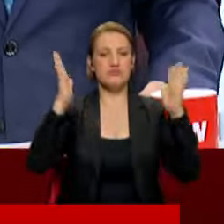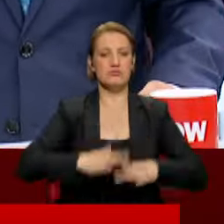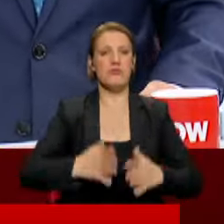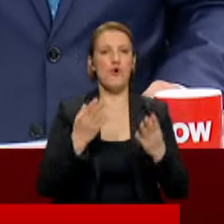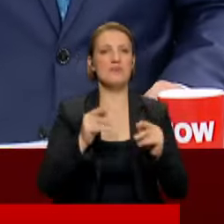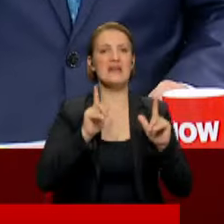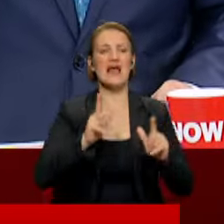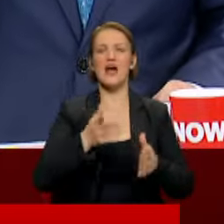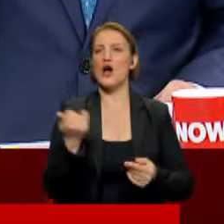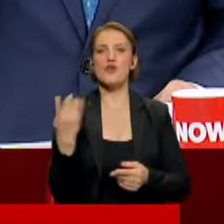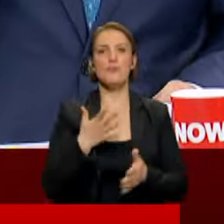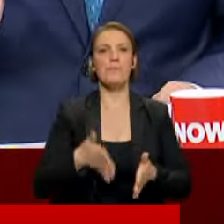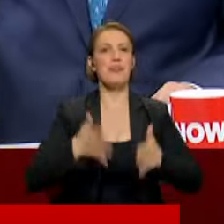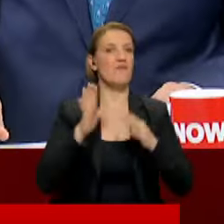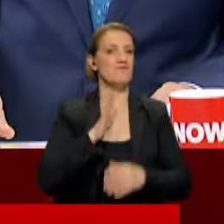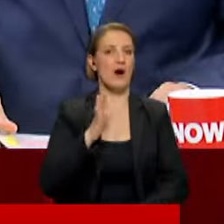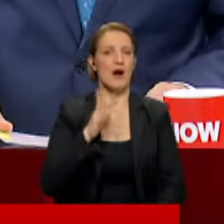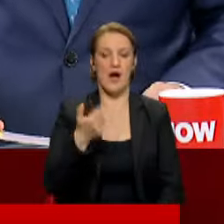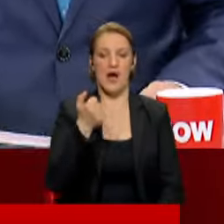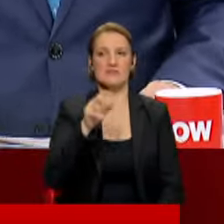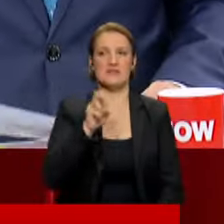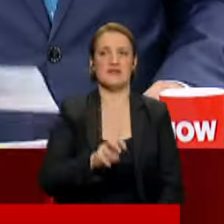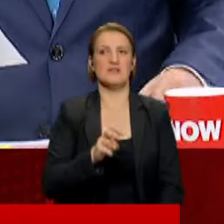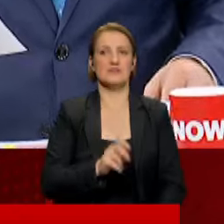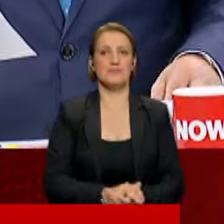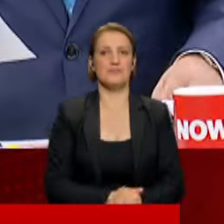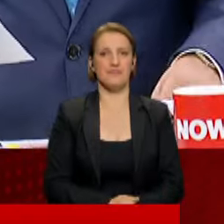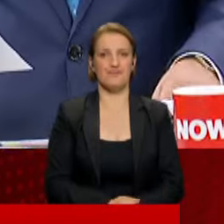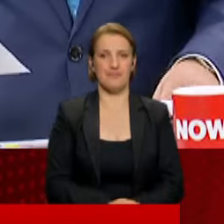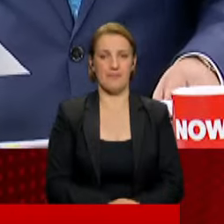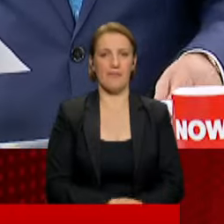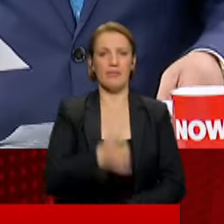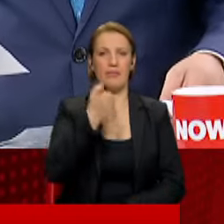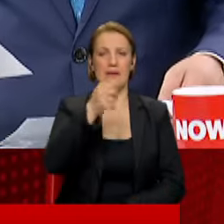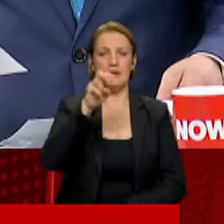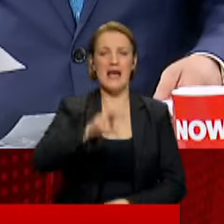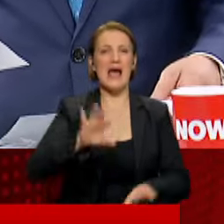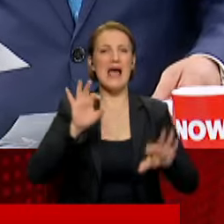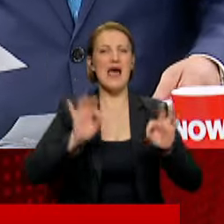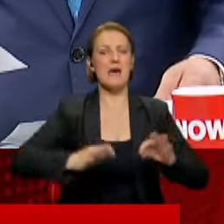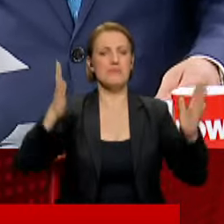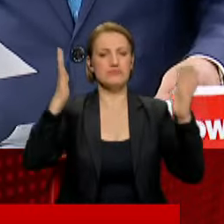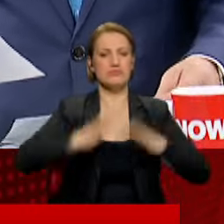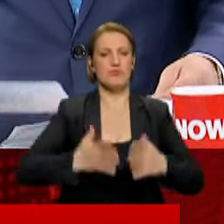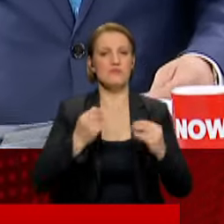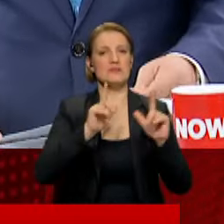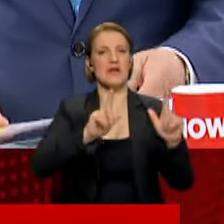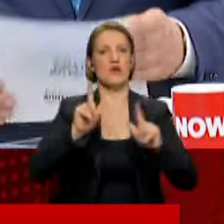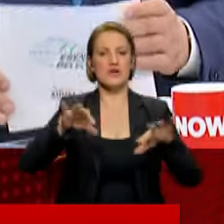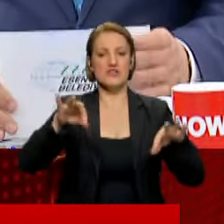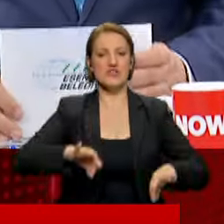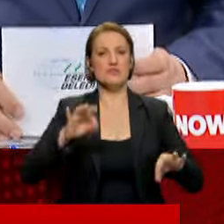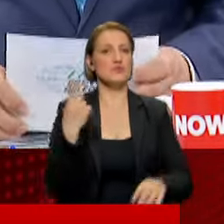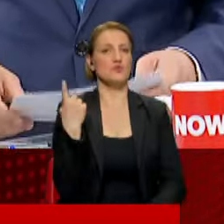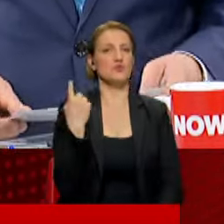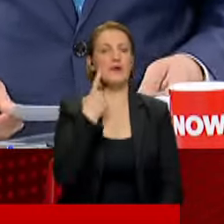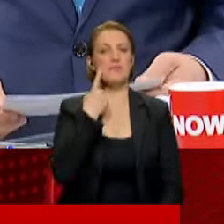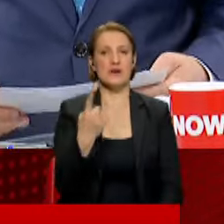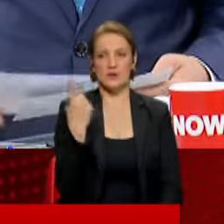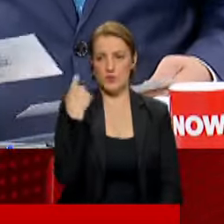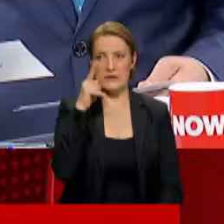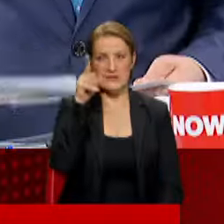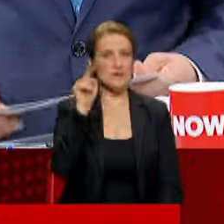kaç bina var 68 68 binanın Hemen de yıkılması gerekiyor şimdi E bir Düne döneceğiz